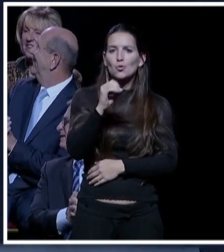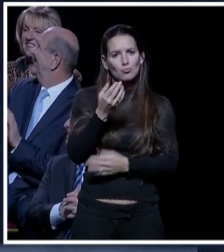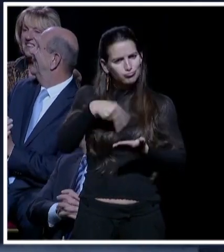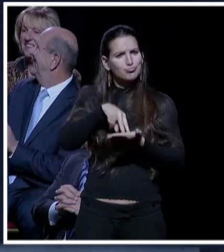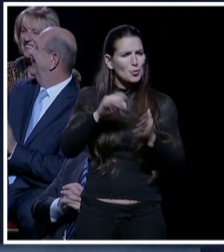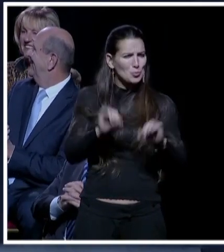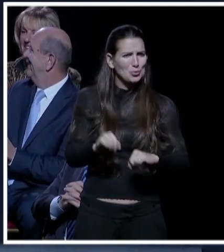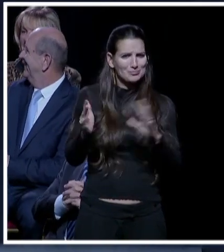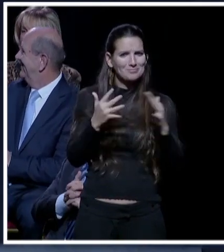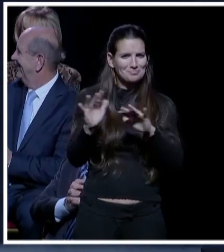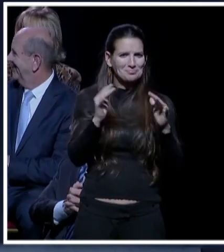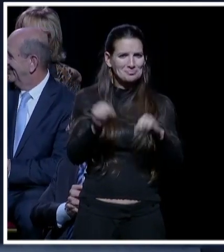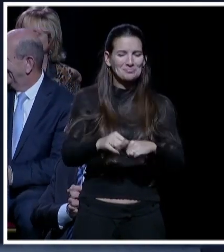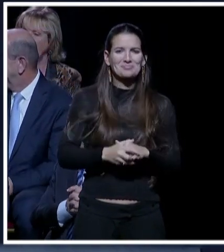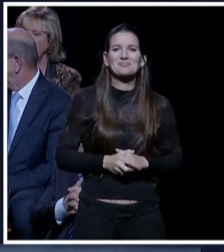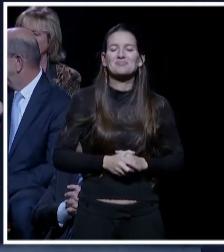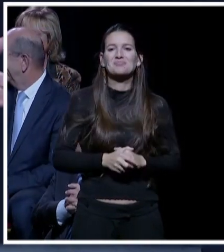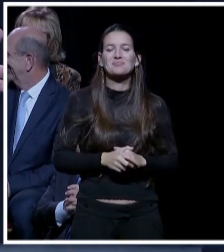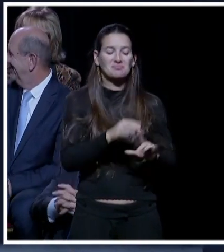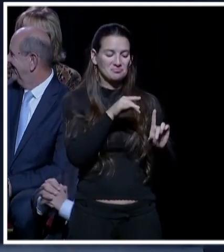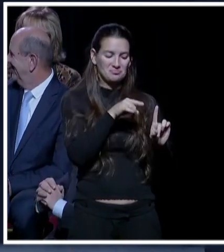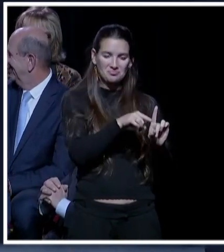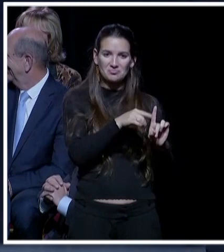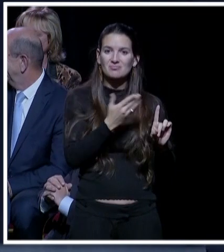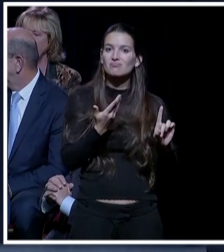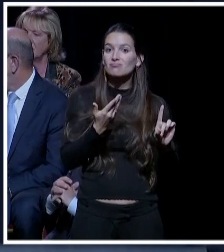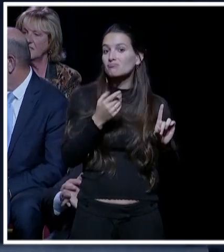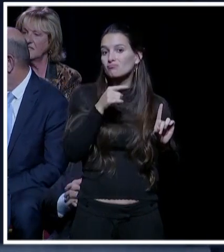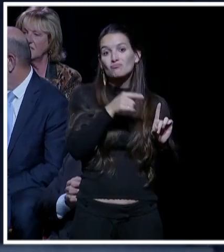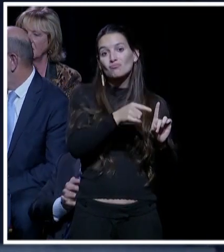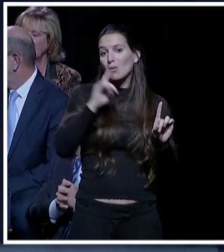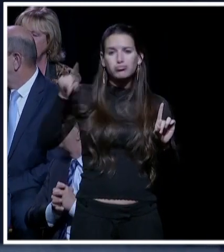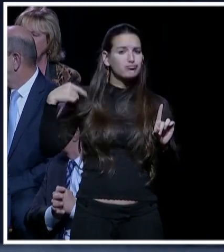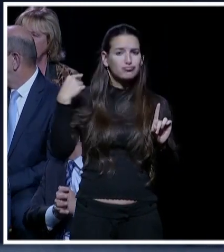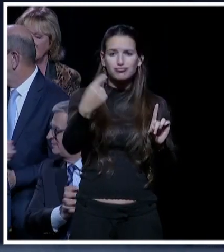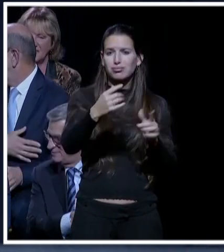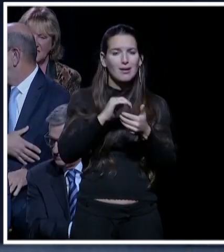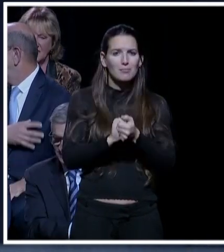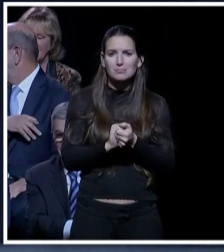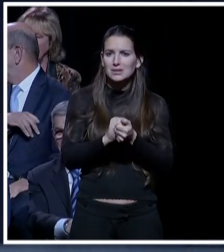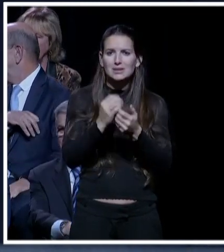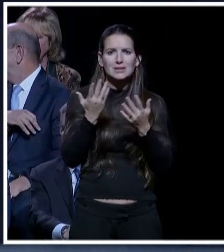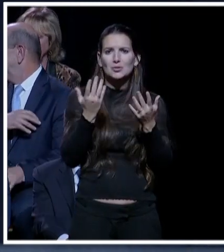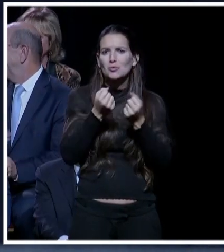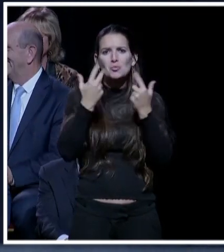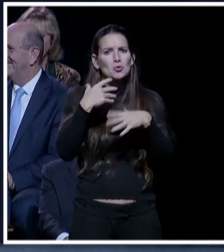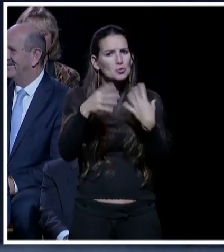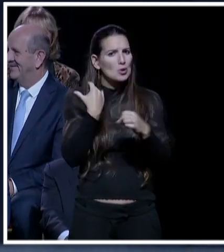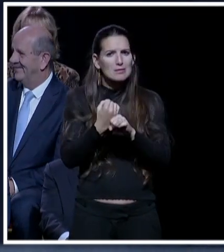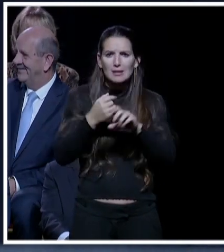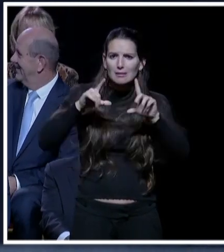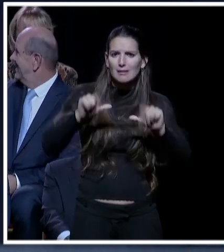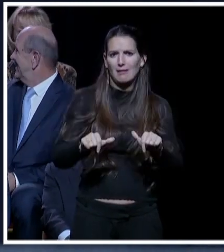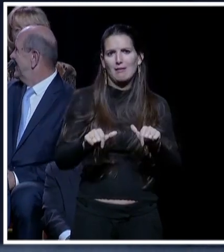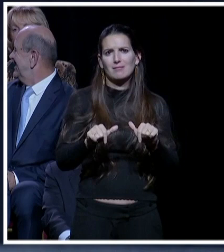voilà. Hervé Romano, c'est un ami fidèle, présent depuis de nombreuses années à